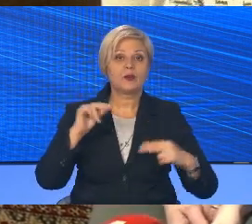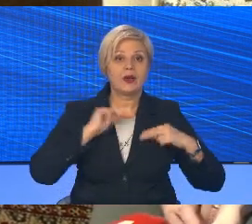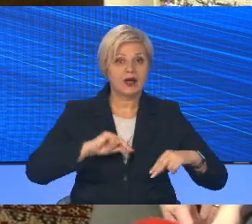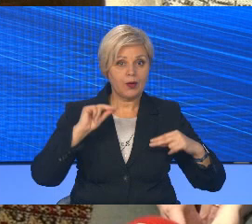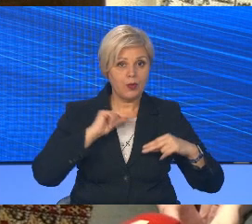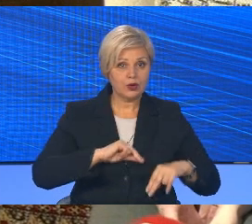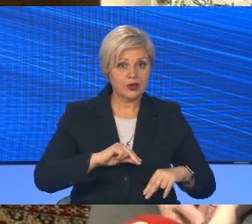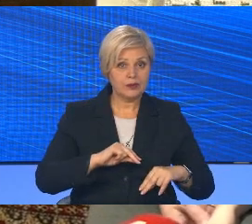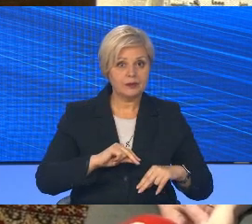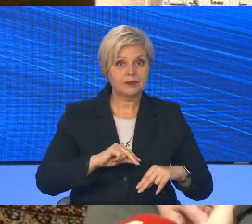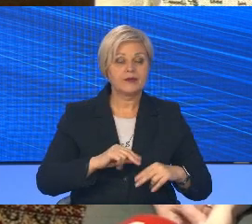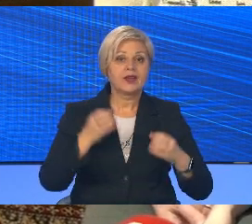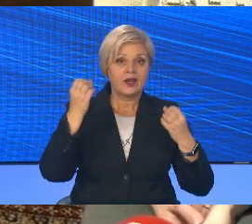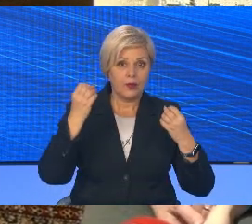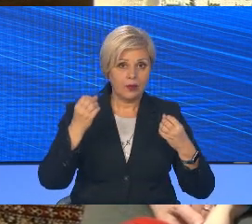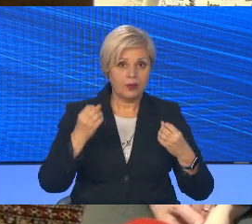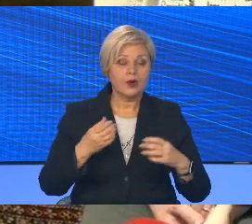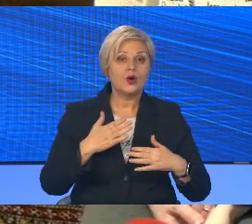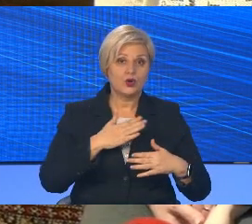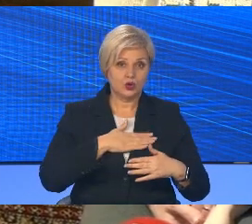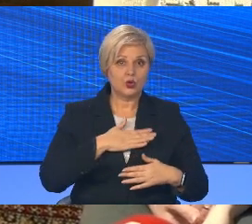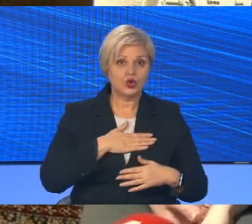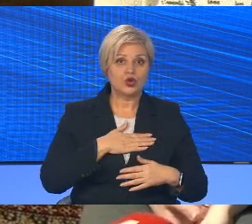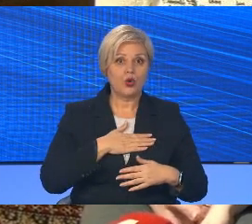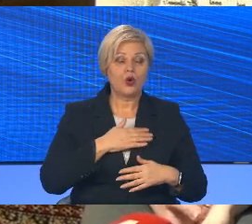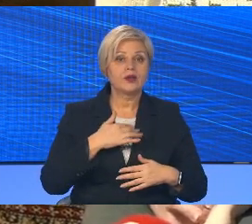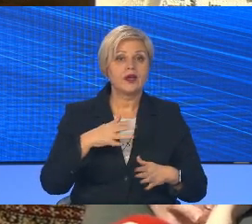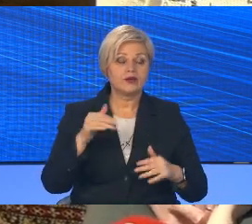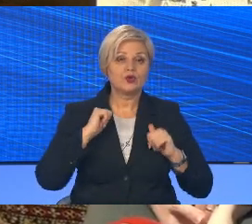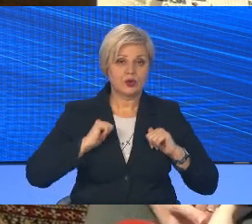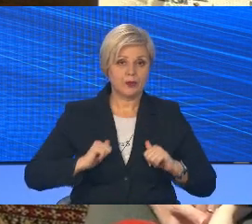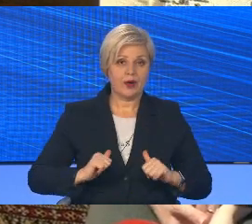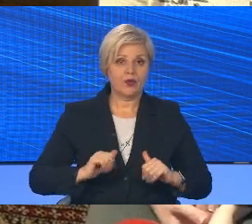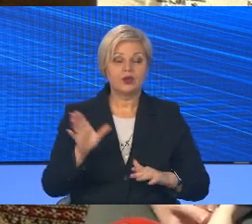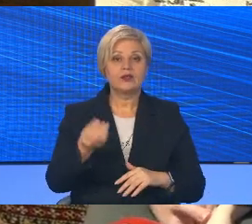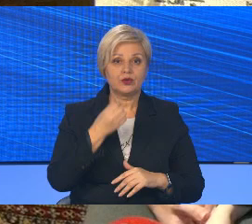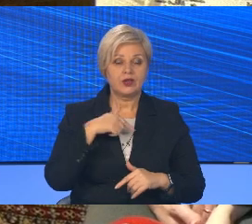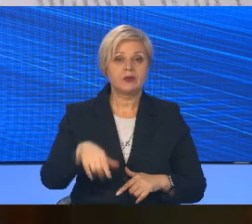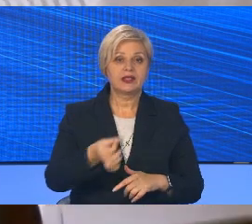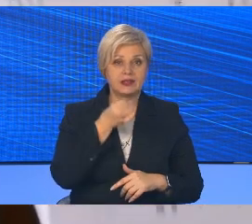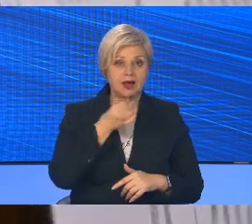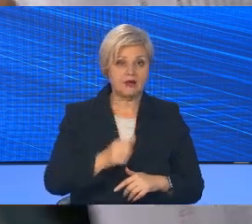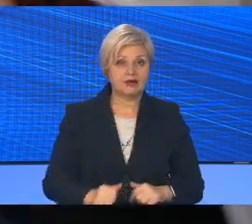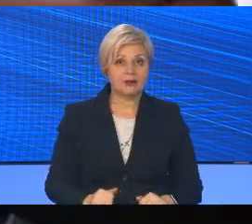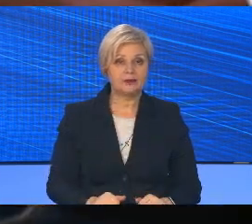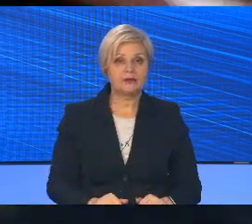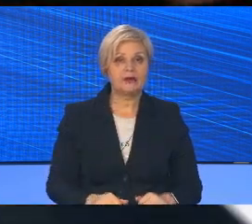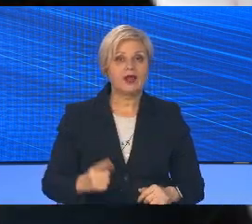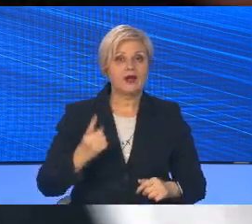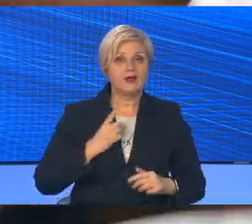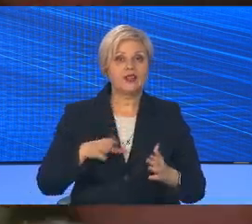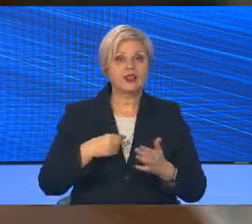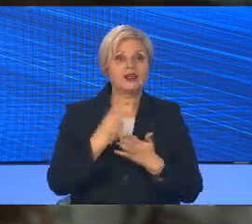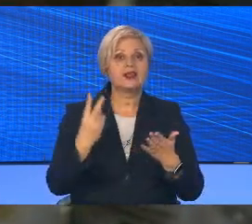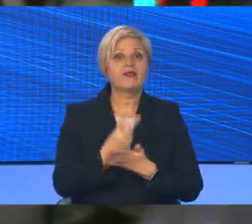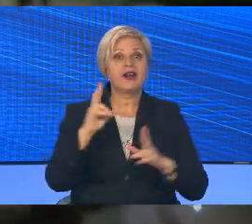работаем. Просто душой и телом все спокойно, все хорошо, нам здесь нравится. У чакання своего